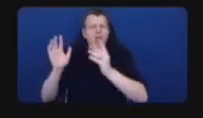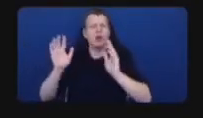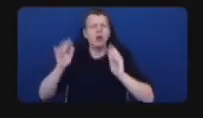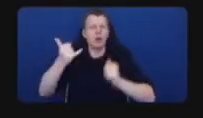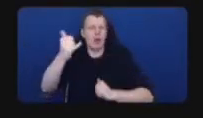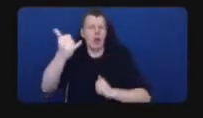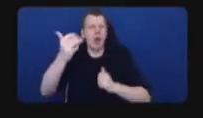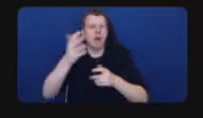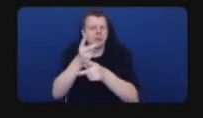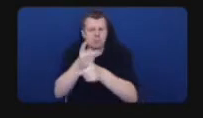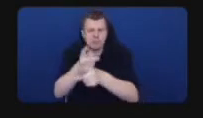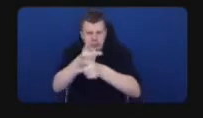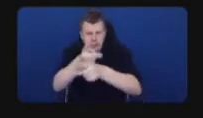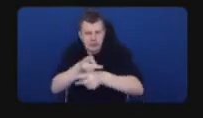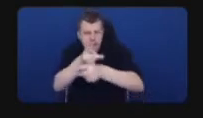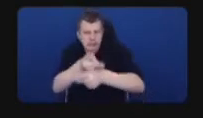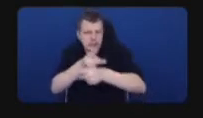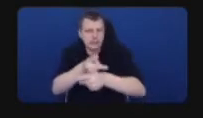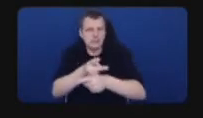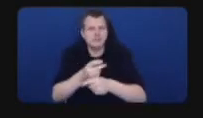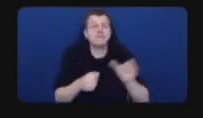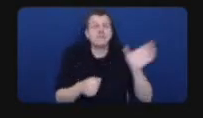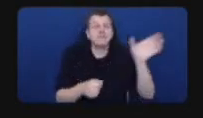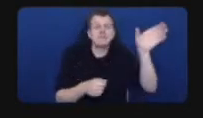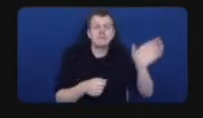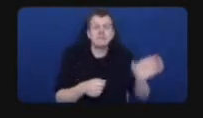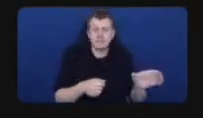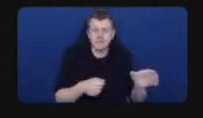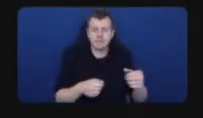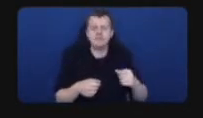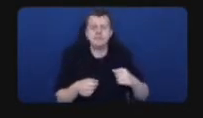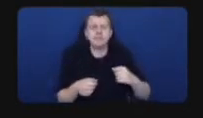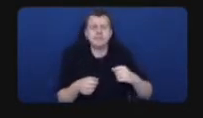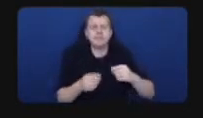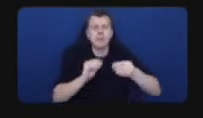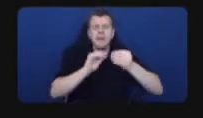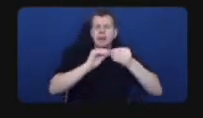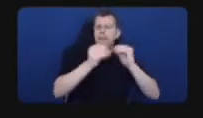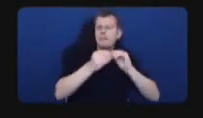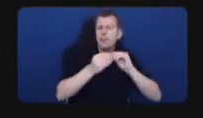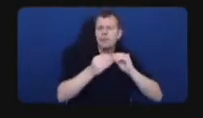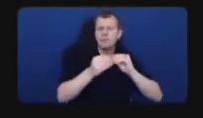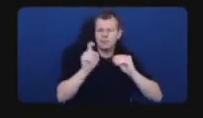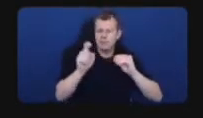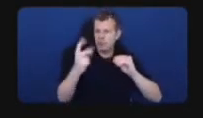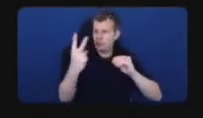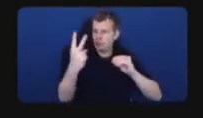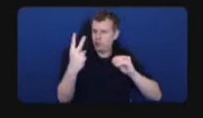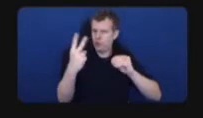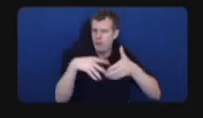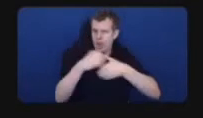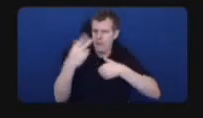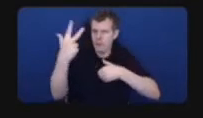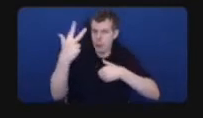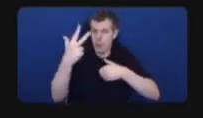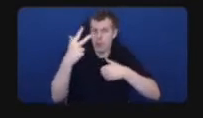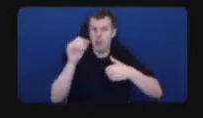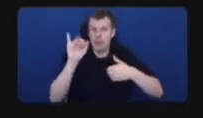餐馆堂吃的话，下一个程度级别的是叫做是一个注意的级别。